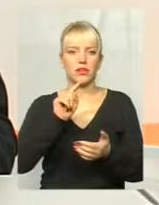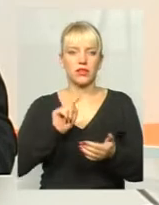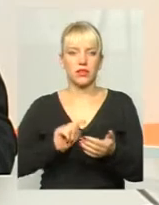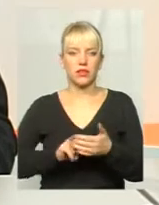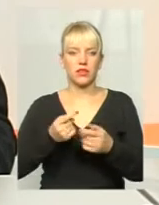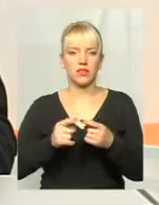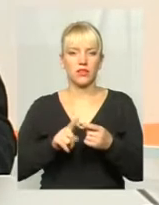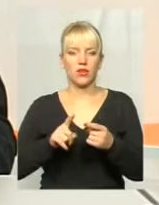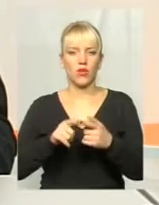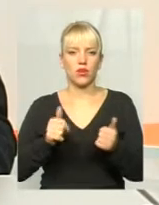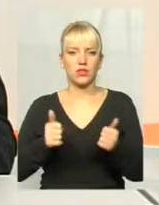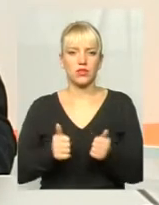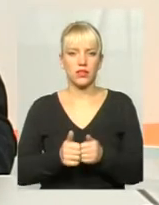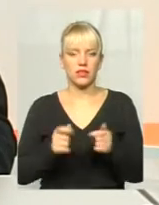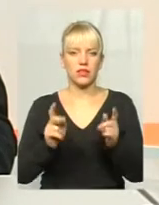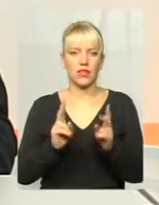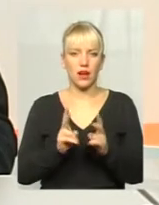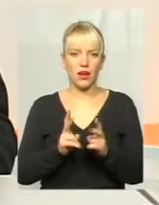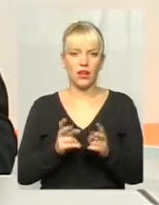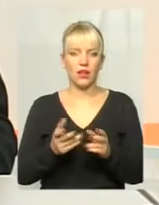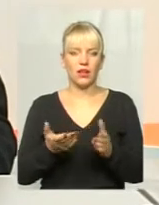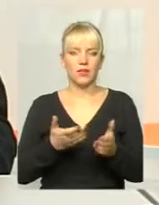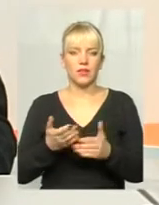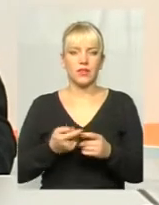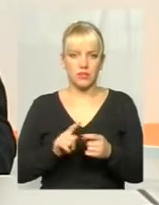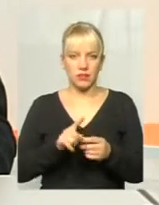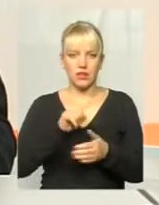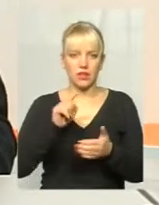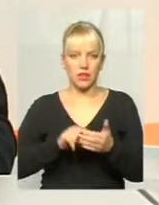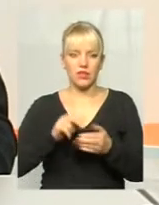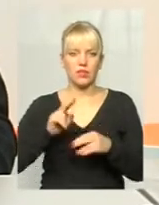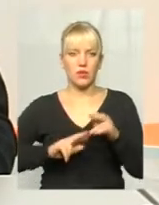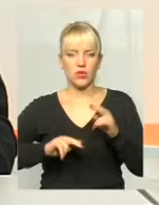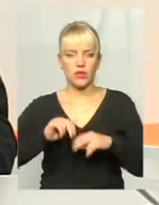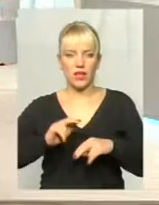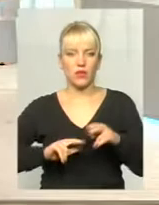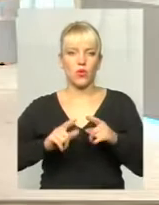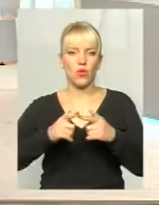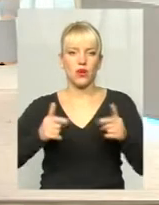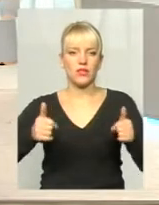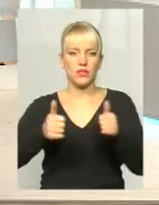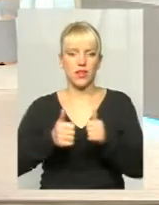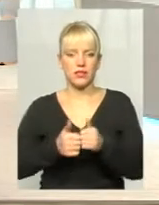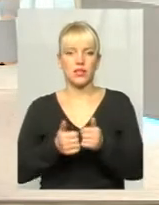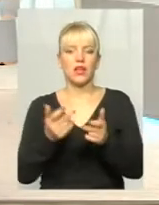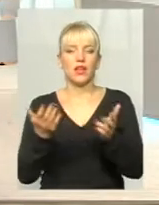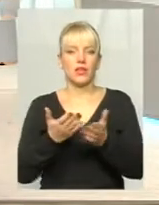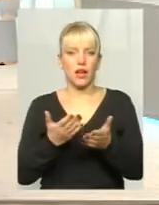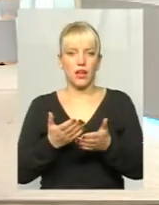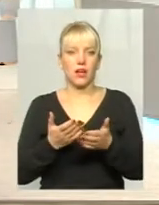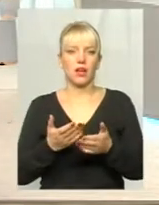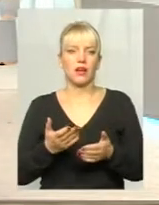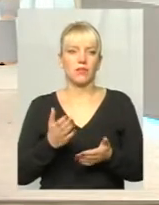тої організації, яка виконує… Це питання дані... забудовника? Це будівельної організації, яка